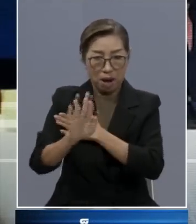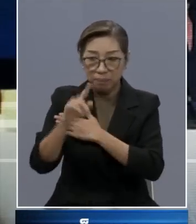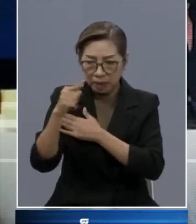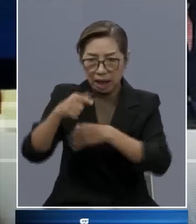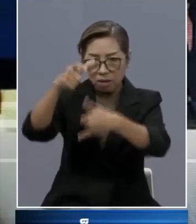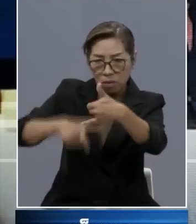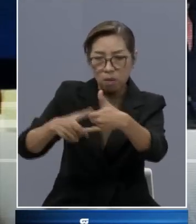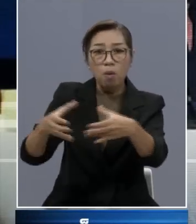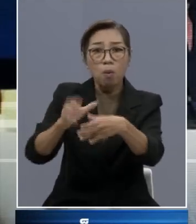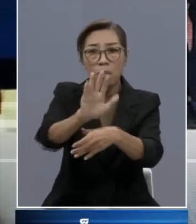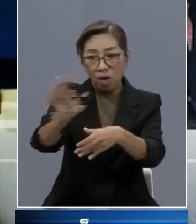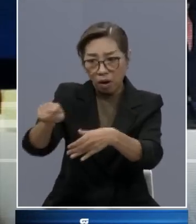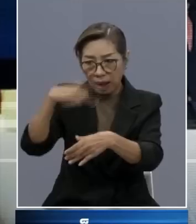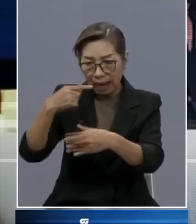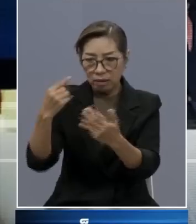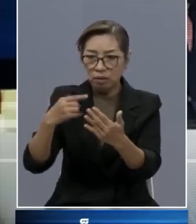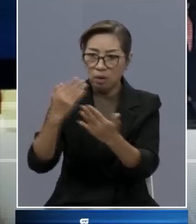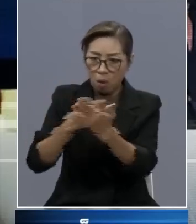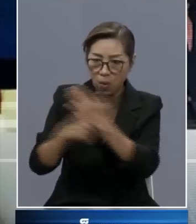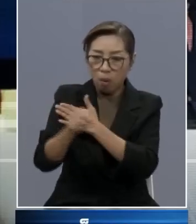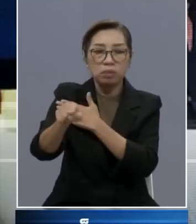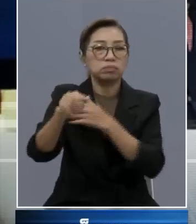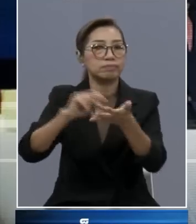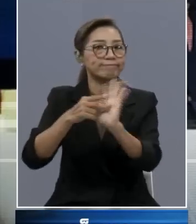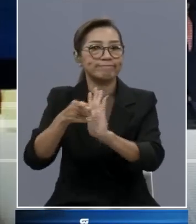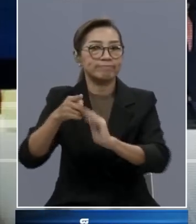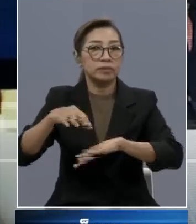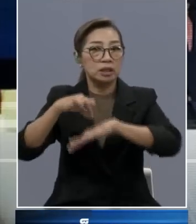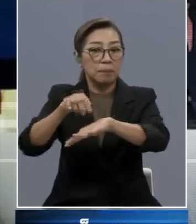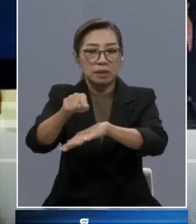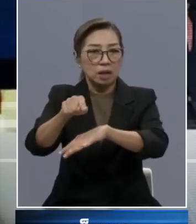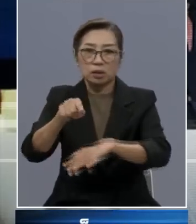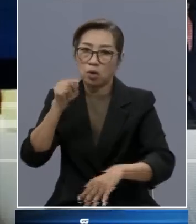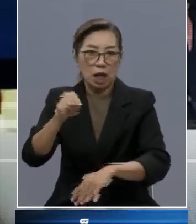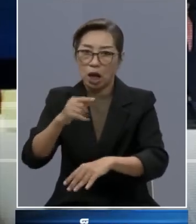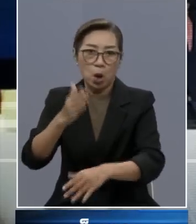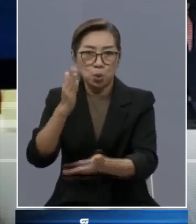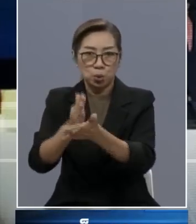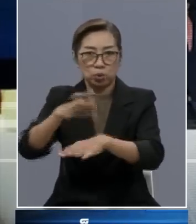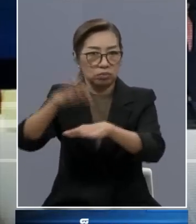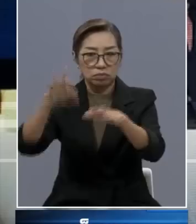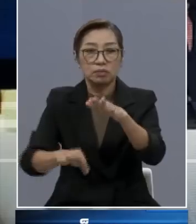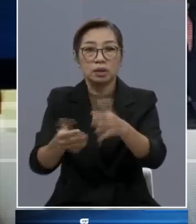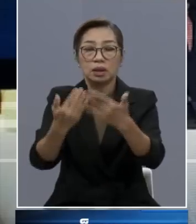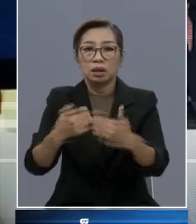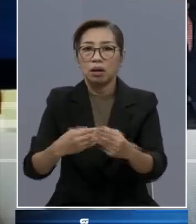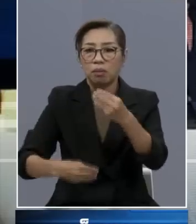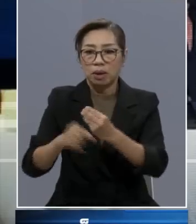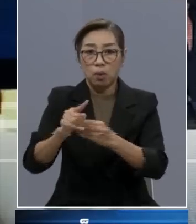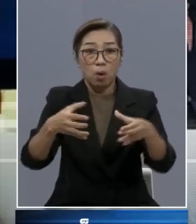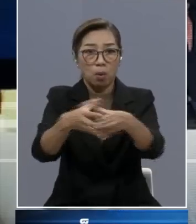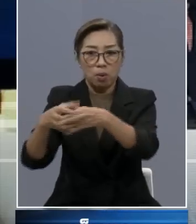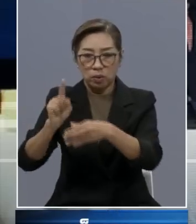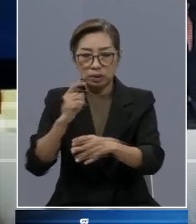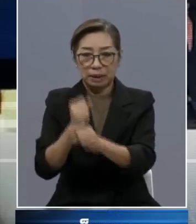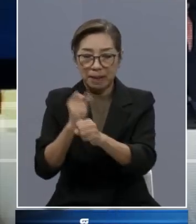ที่ก่อให้เกิดการทุจริตคอร์รัปชันจะต้องยุติการดำรงตำแหน่งของบุคคลคนนั้นทันทีนะครับแล้วก็ยังมีเรื่องของทุกพรรคจะต้องทำงานโด